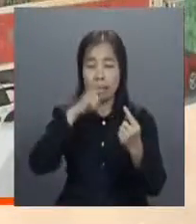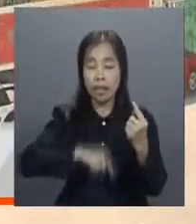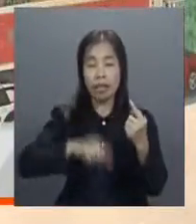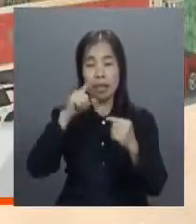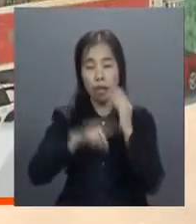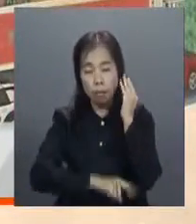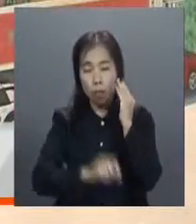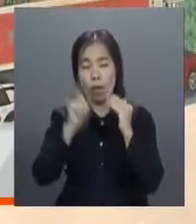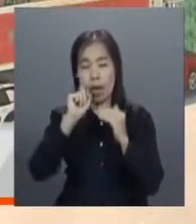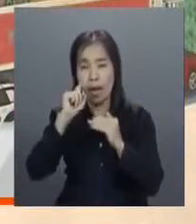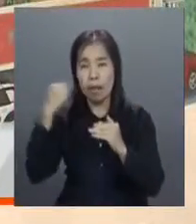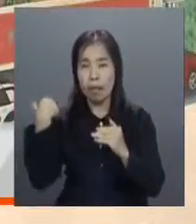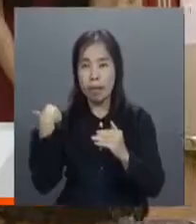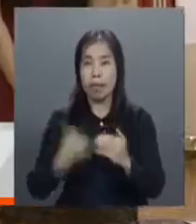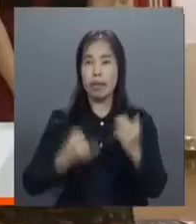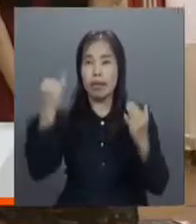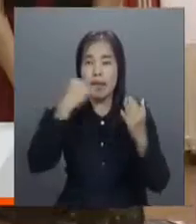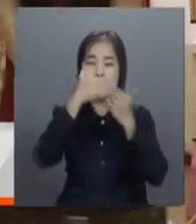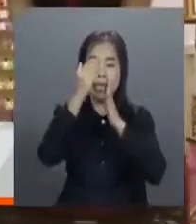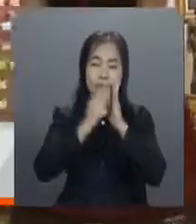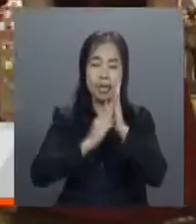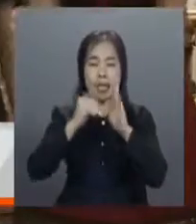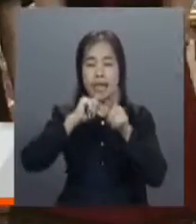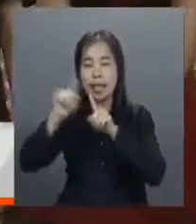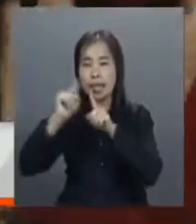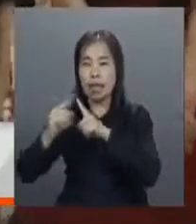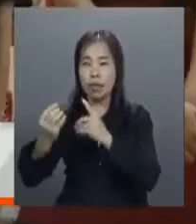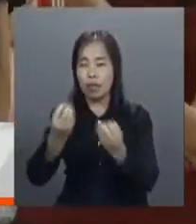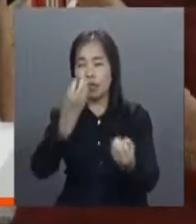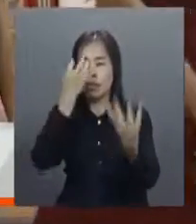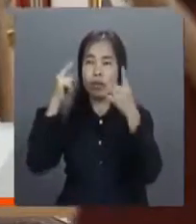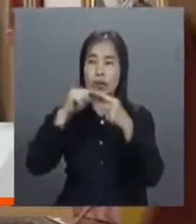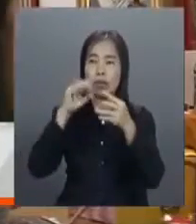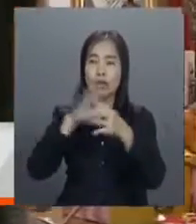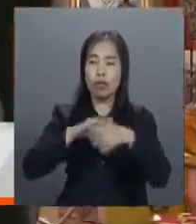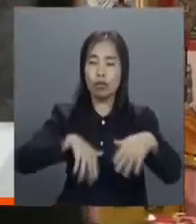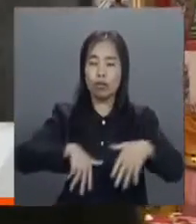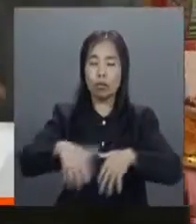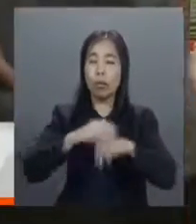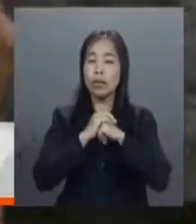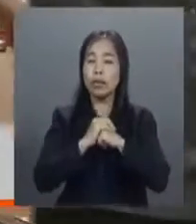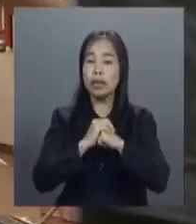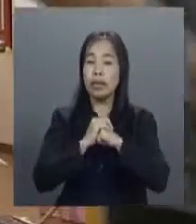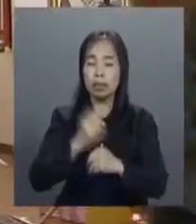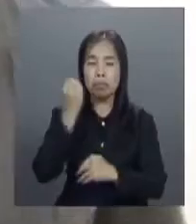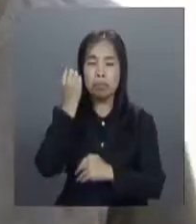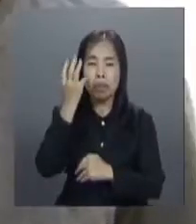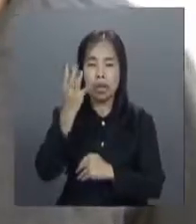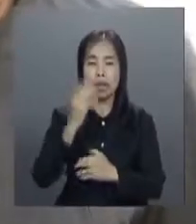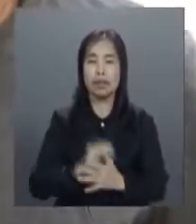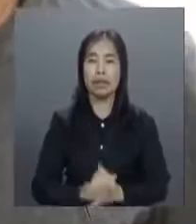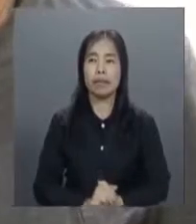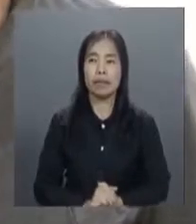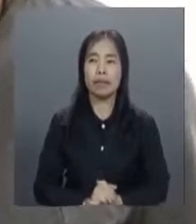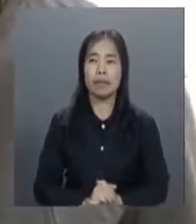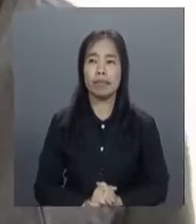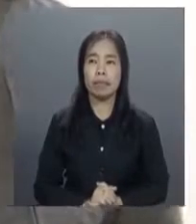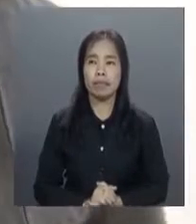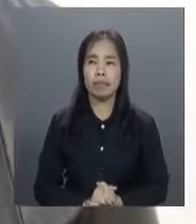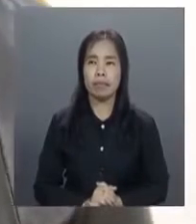ให้มีสีสันจัดจ้านยิ่งขึ้นเพื่อสื่อสารกับชุมชนเชื้อสายจีนที่มีมากในย่านนี ้เขาสามาร